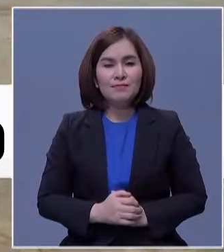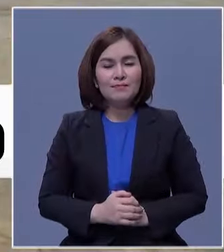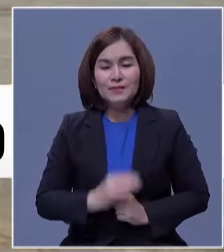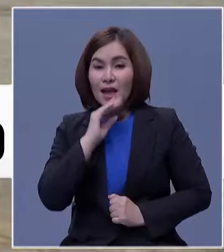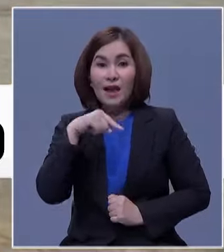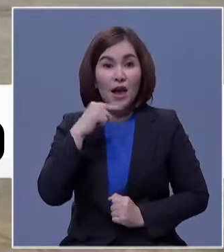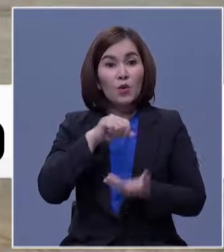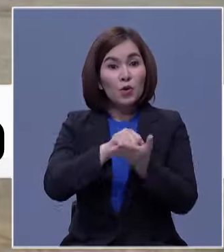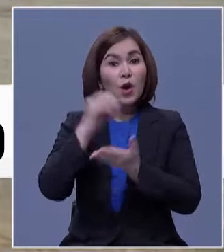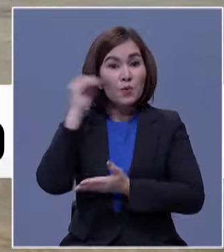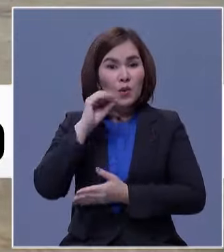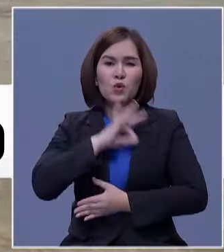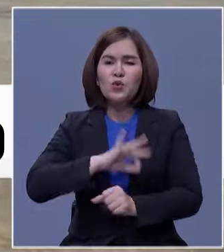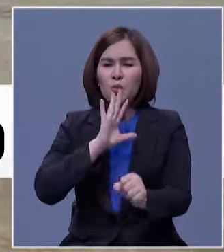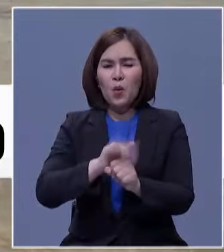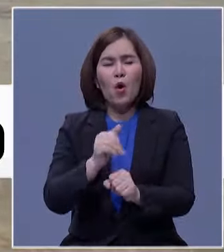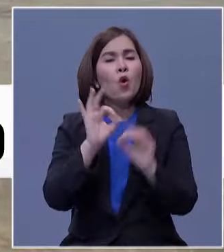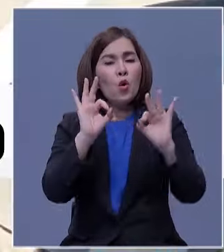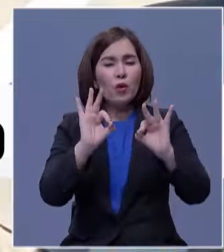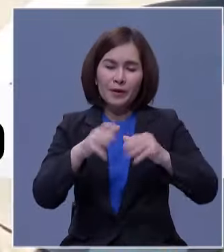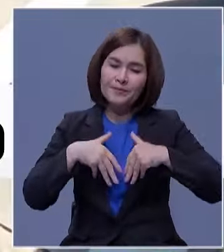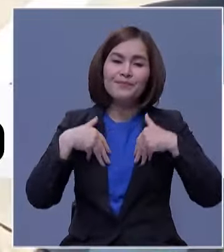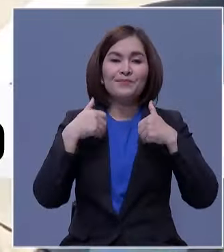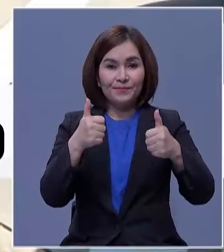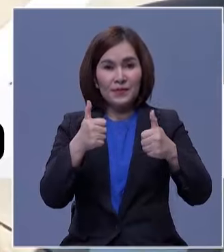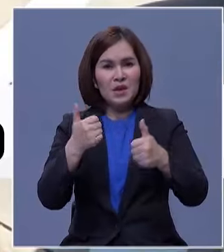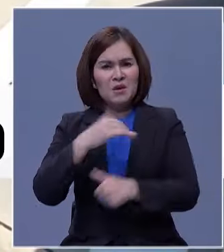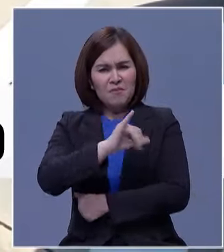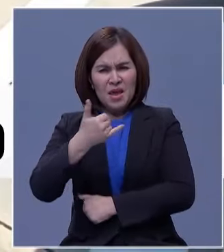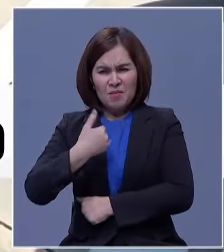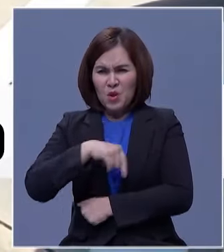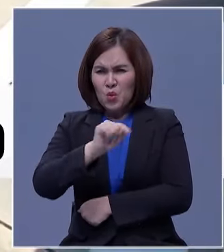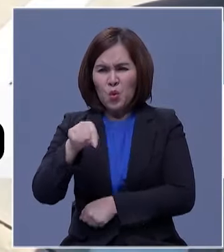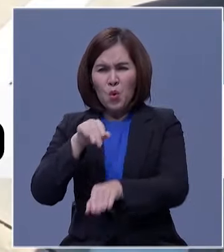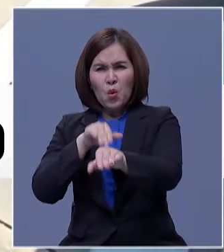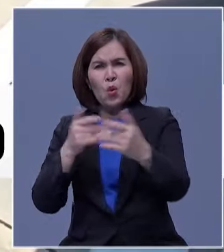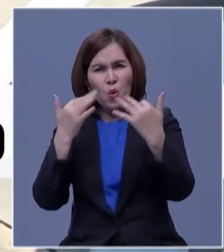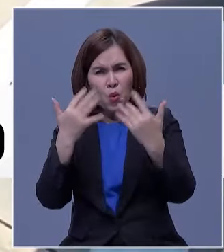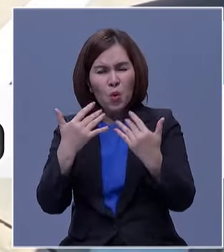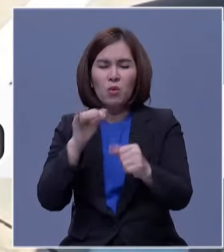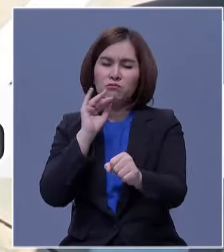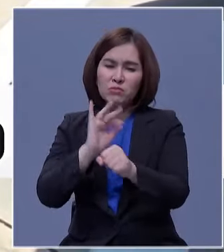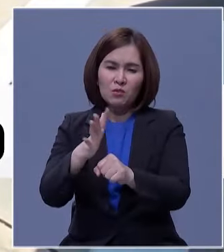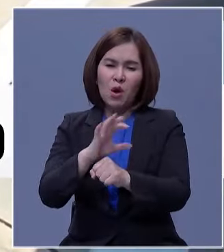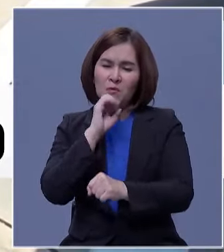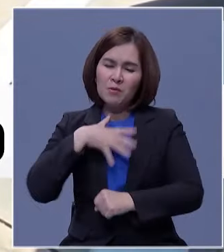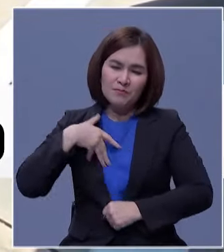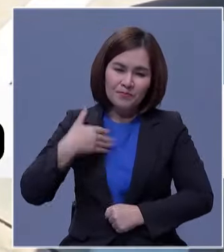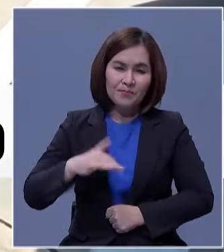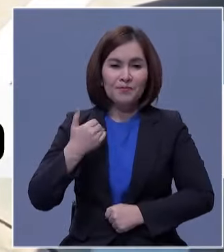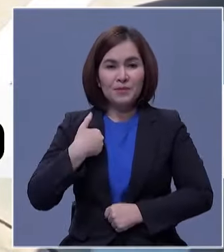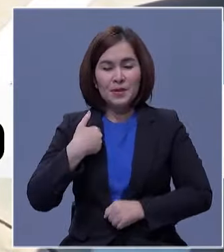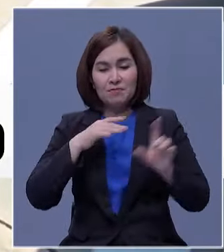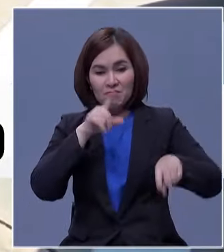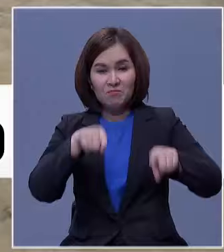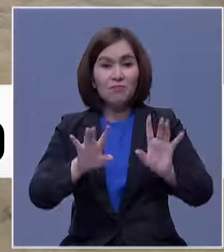เข้าไปใช้บริการแล้วรู้สึกว่ามันเพียงพอก็แฮปปี้แล้วก็ดีใจด้วยแต่บางจุดบางที่เนี่ยมันไม่เพียงพอจริงๆคนก็มามนกันเนี่ยนะครับ